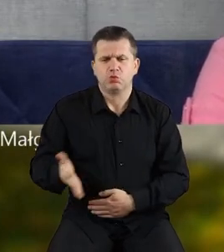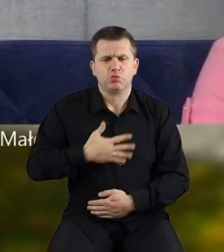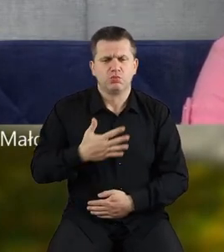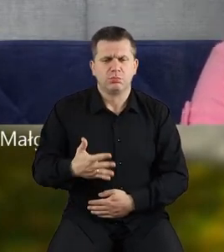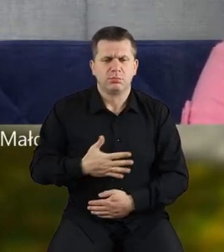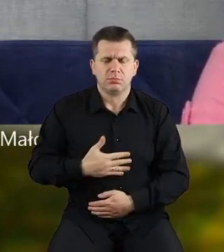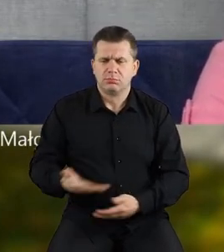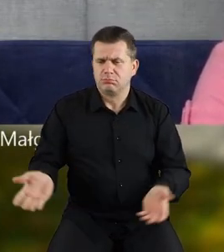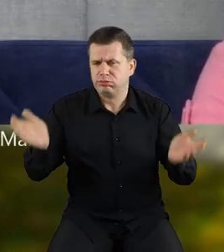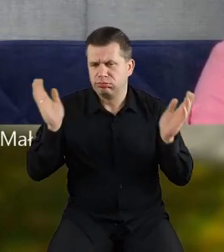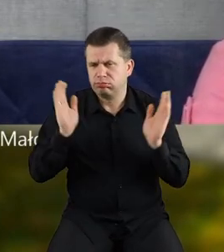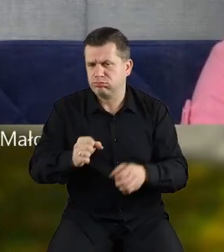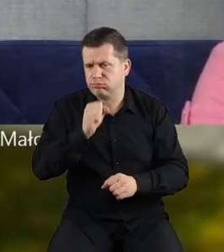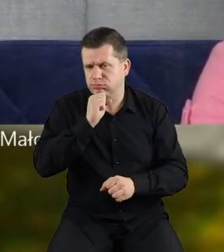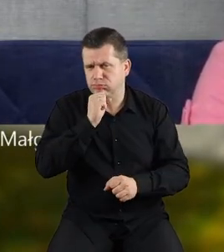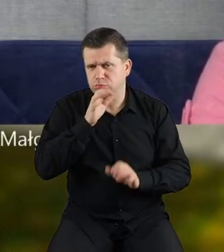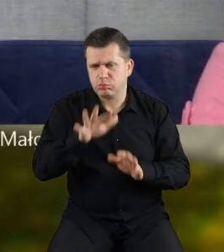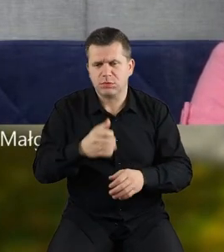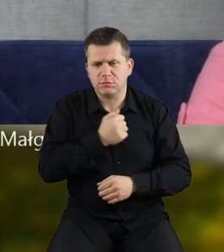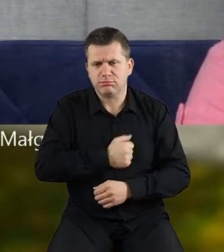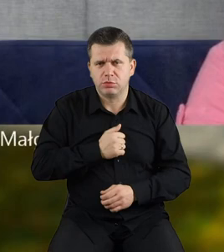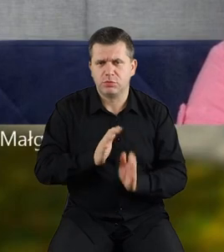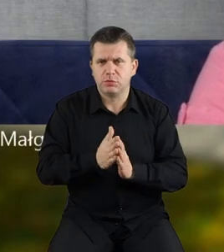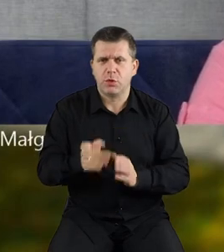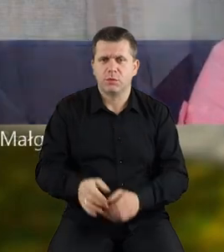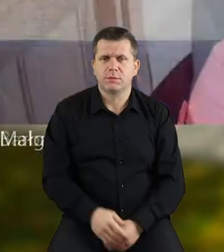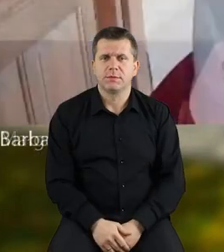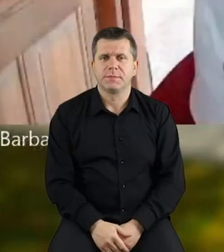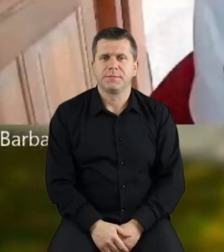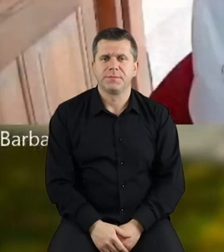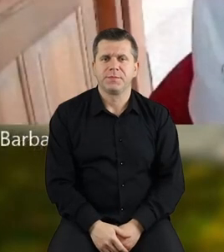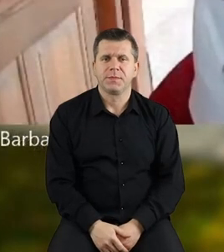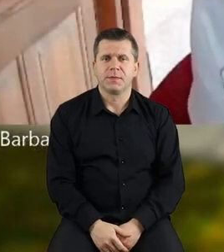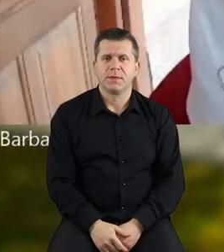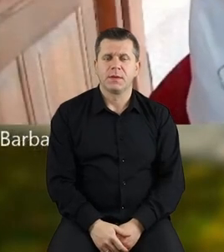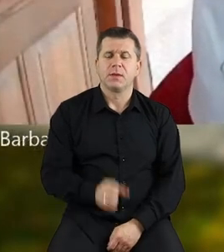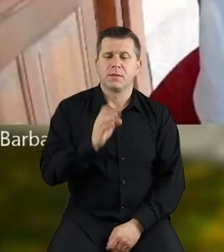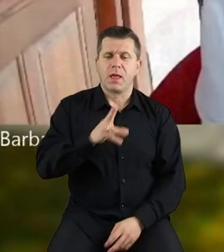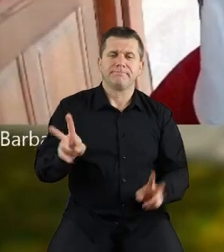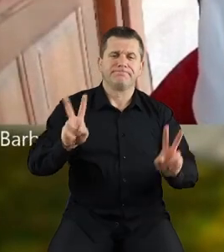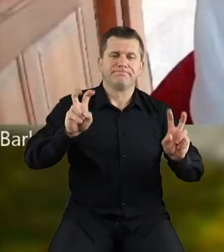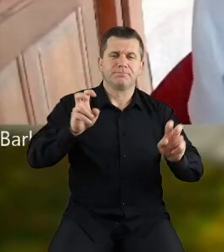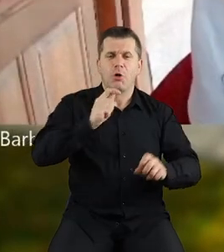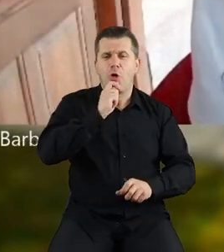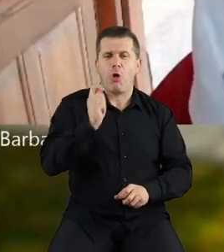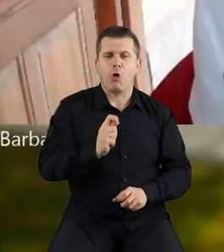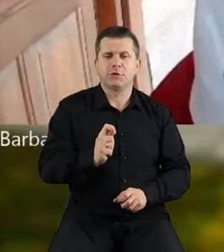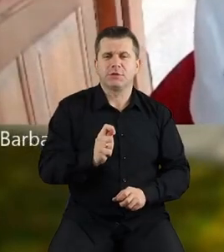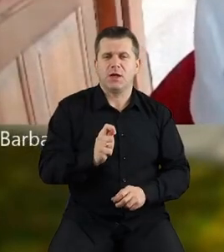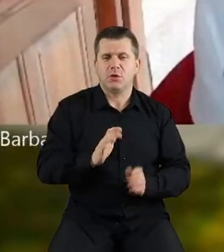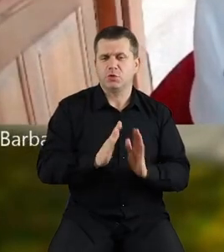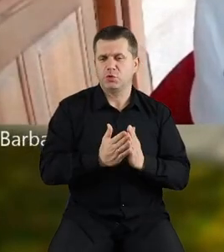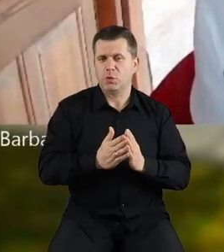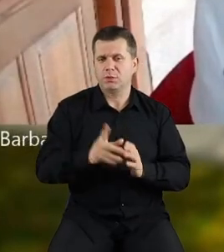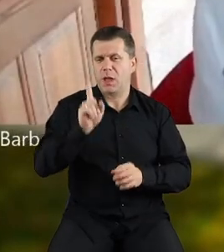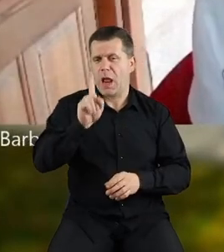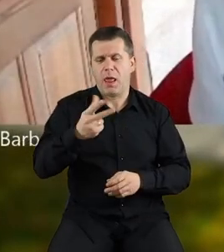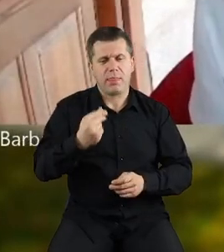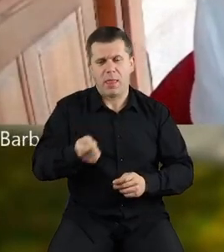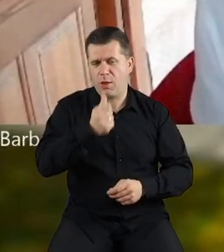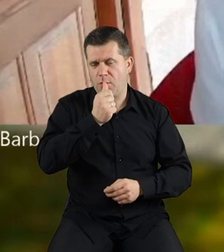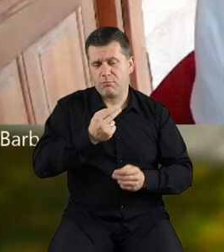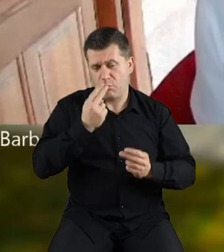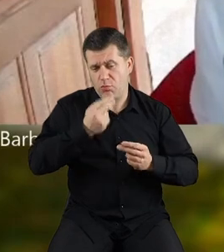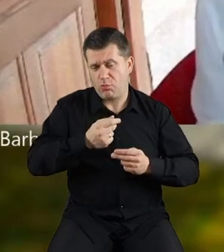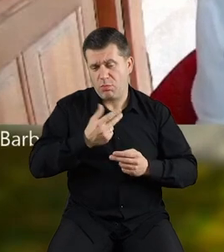dostaje po głowie no, na każdej stronie niemalże. To rzeczywiście gorzka książka, ale też